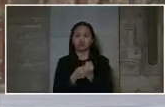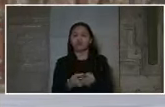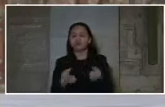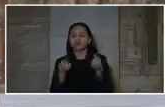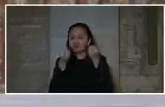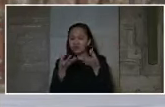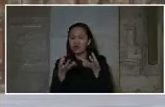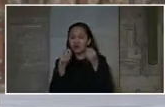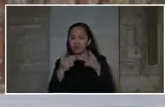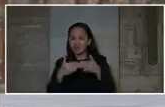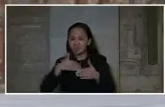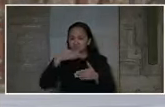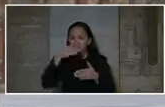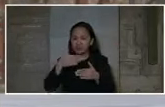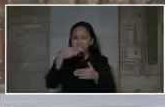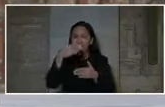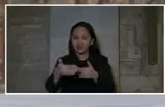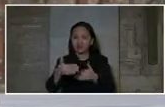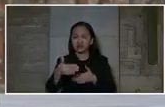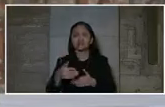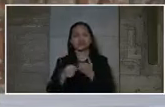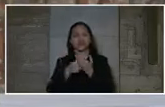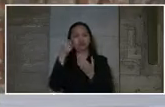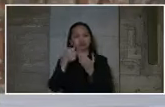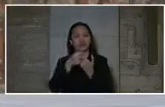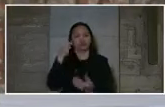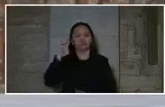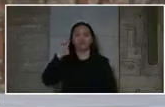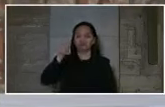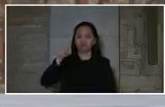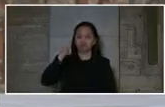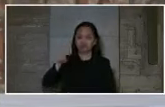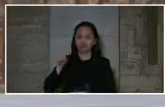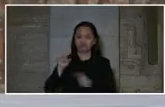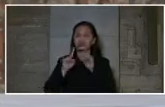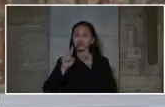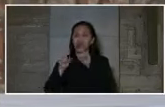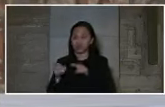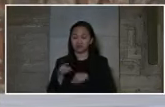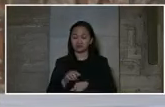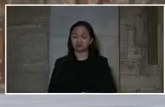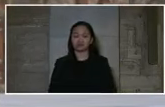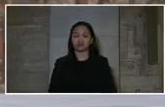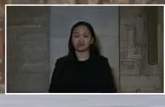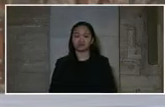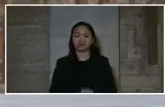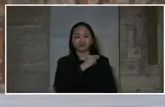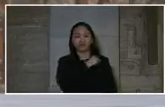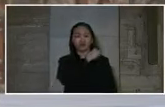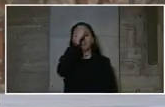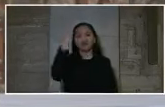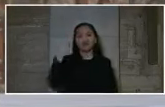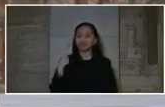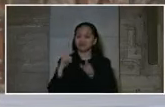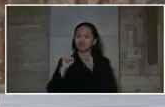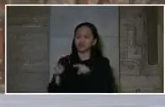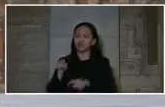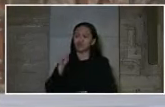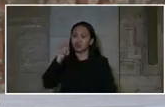several simple yeses. Ang pag-oo niya'y hindi